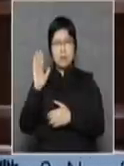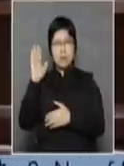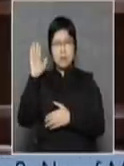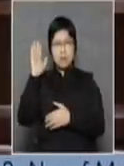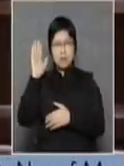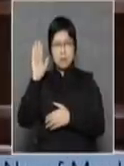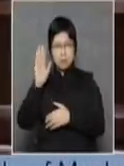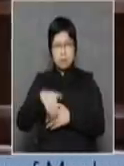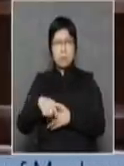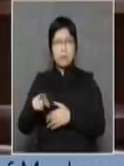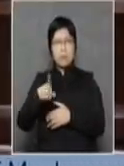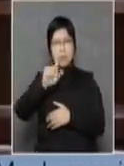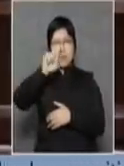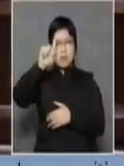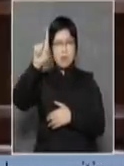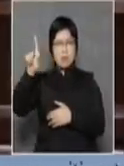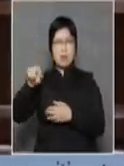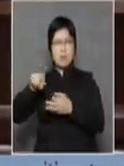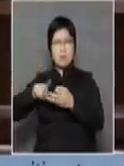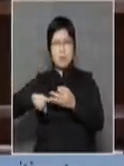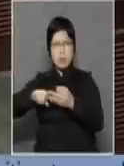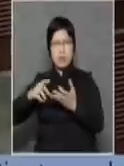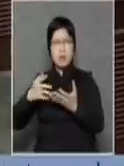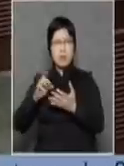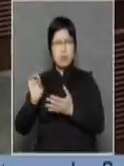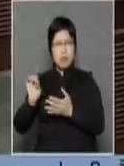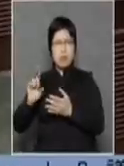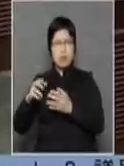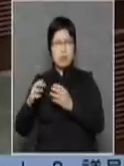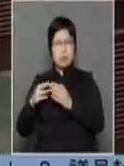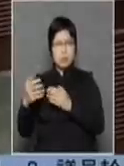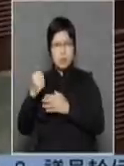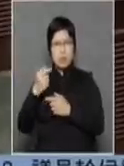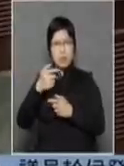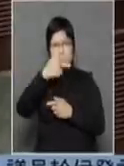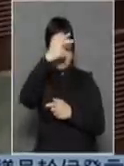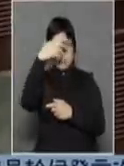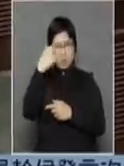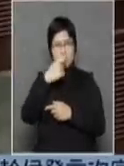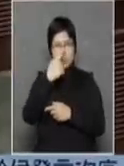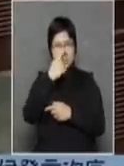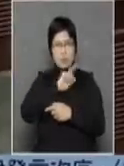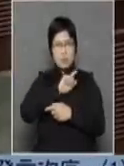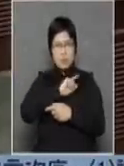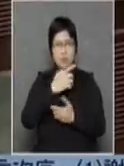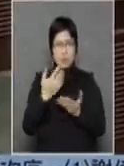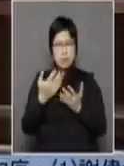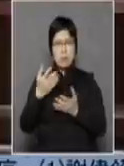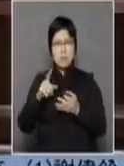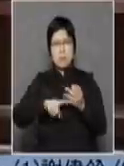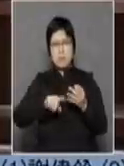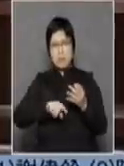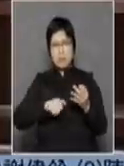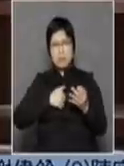過無論是陳茂波局長啊、張炳良局長啊，抑或特首本人啊，抑或蔡衍明先生啊等